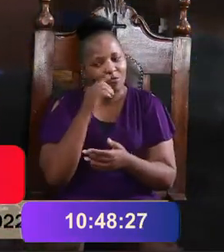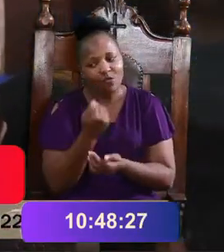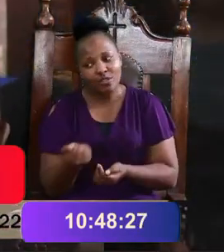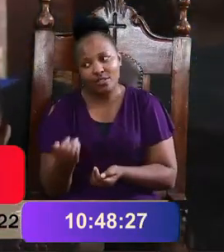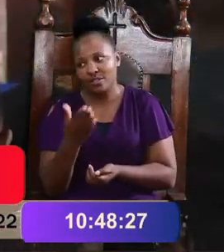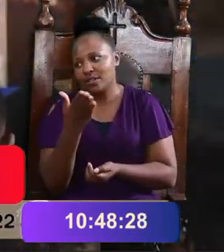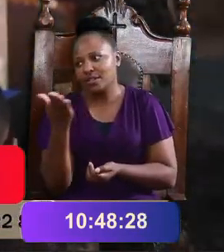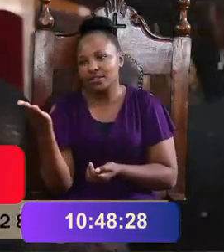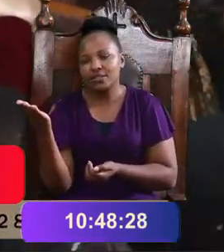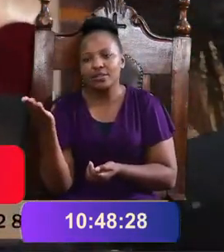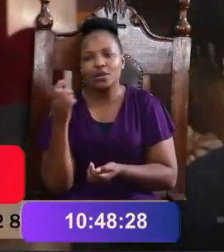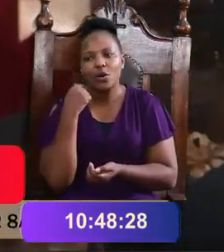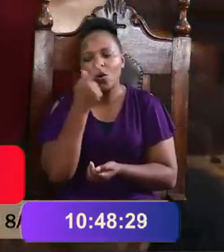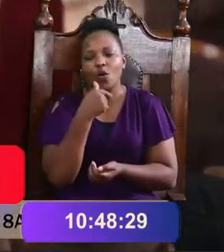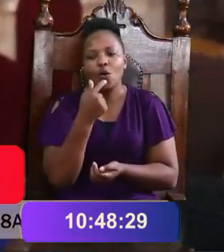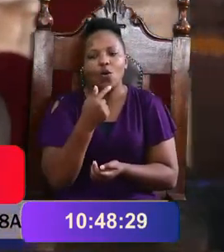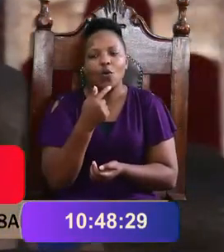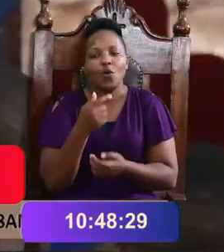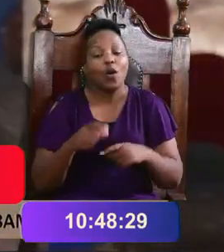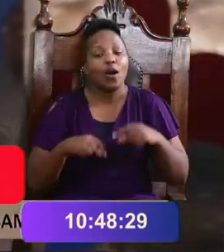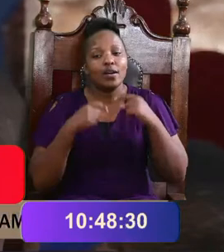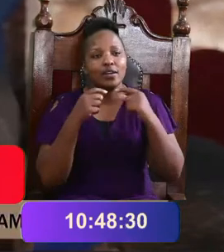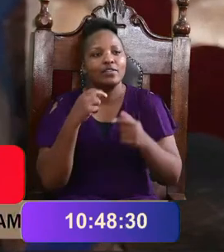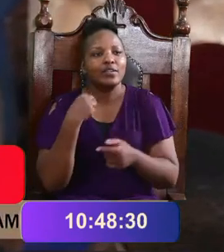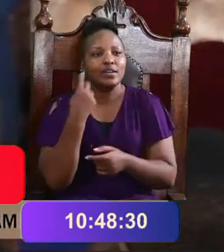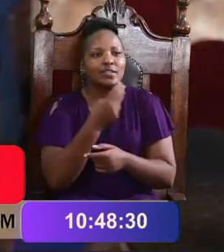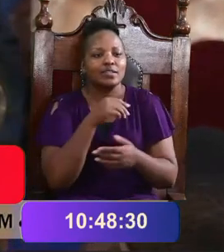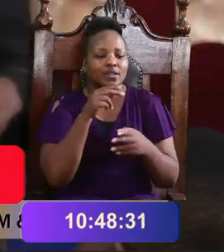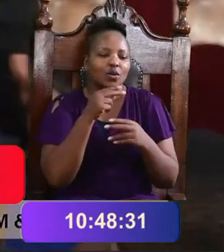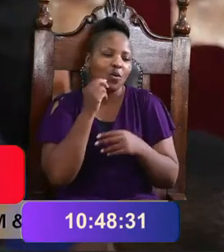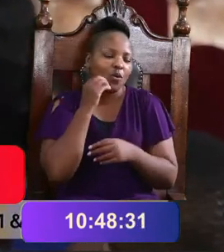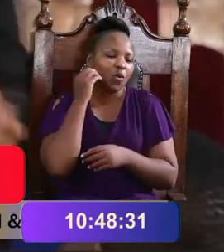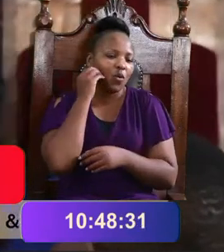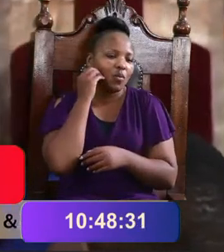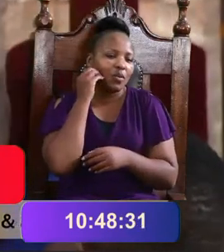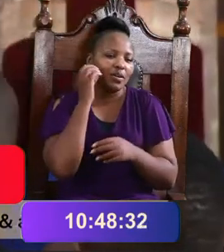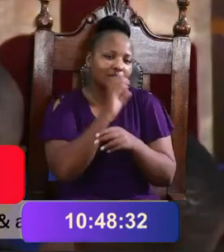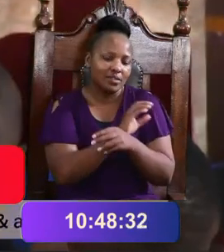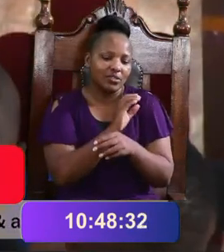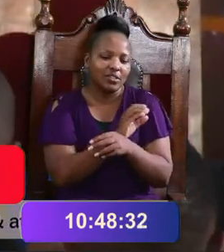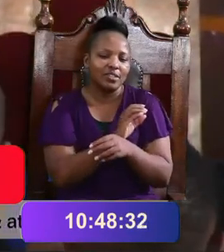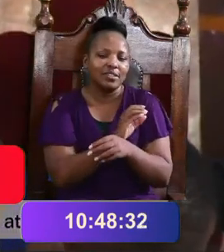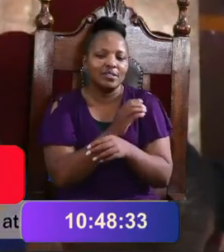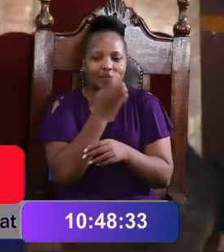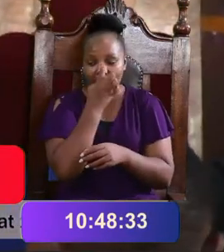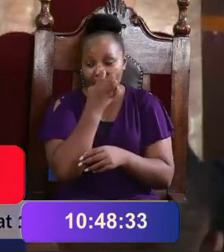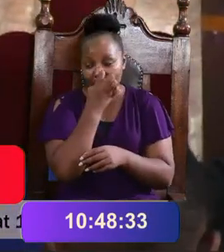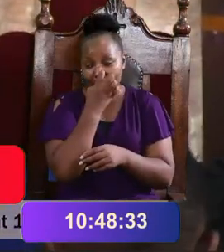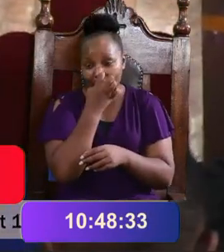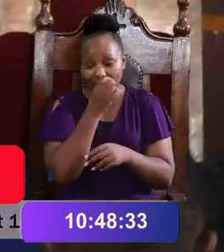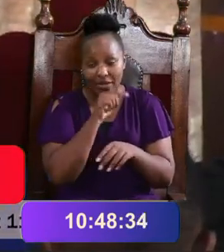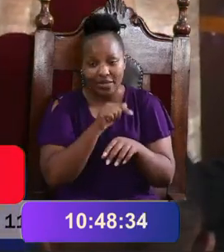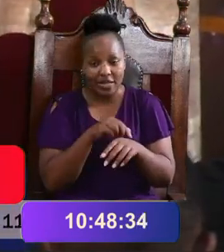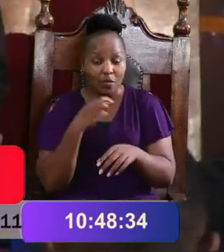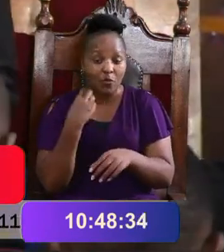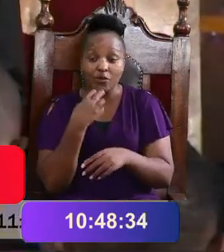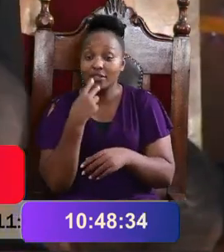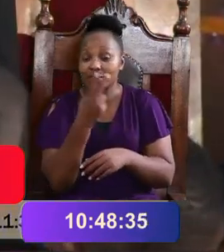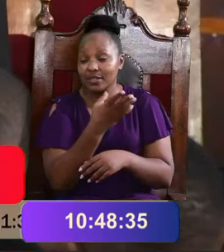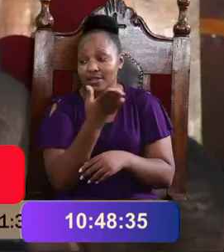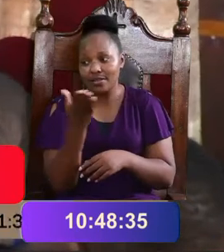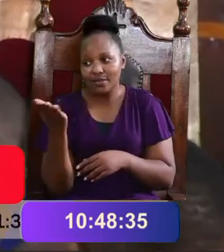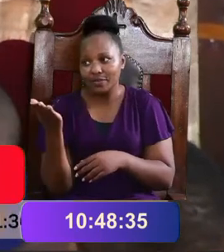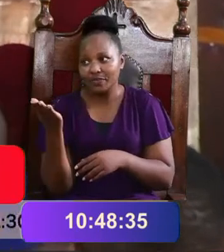watoto ambao Bwana umetupatia katika boma zetu na pia katika kanisa lako. Na wakati tunawaona